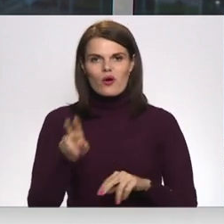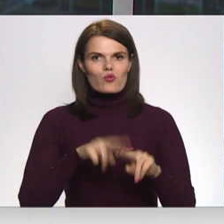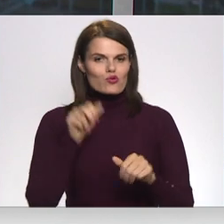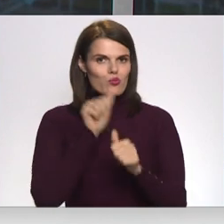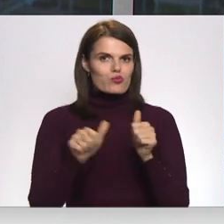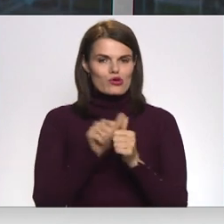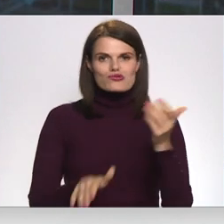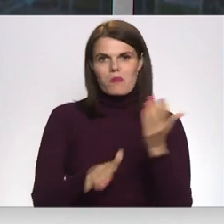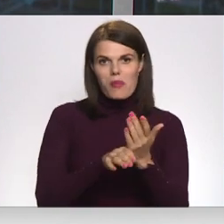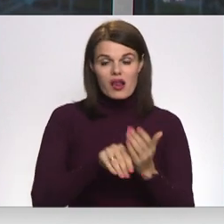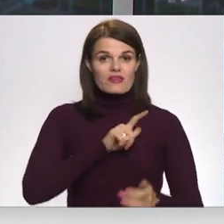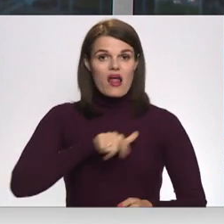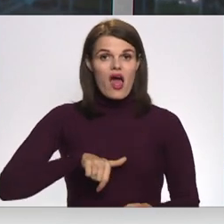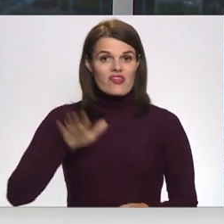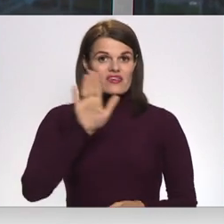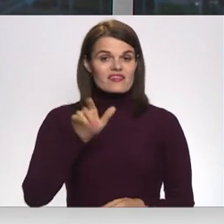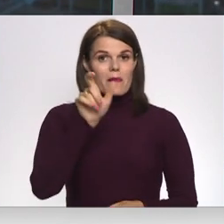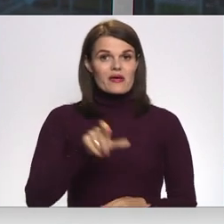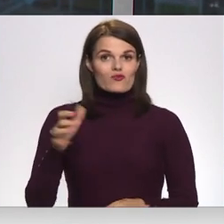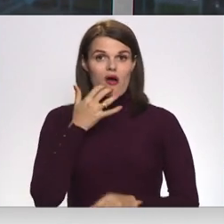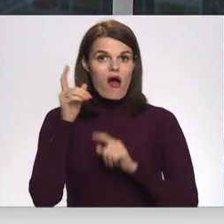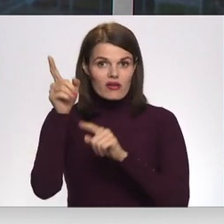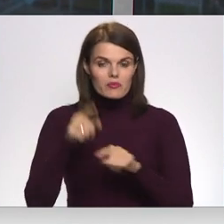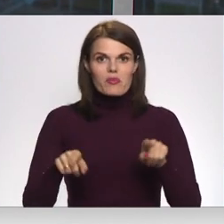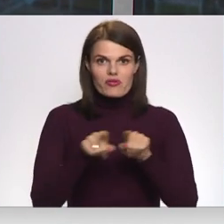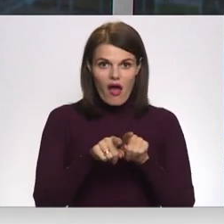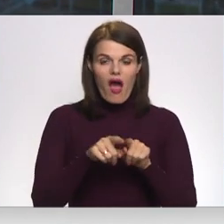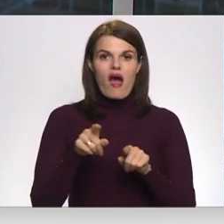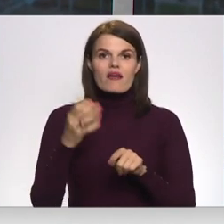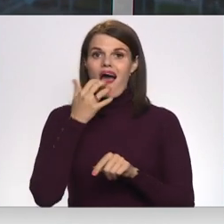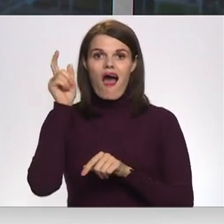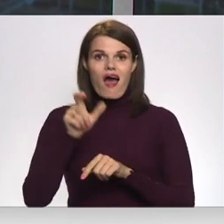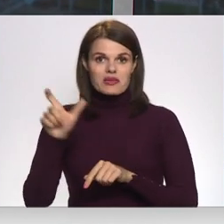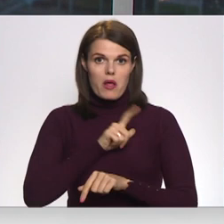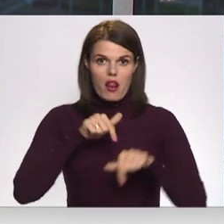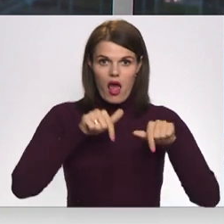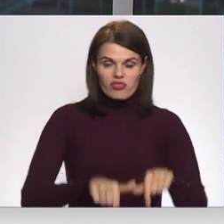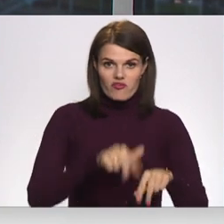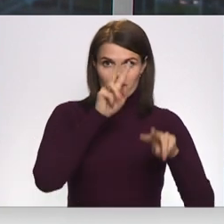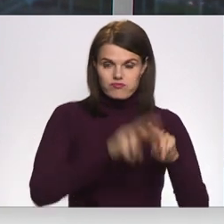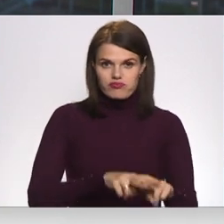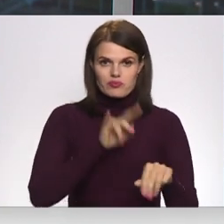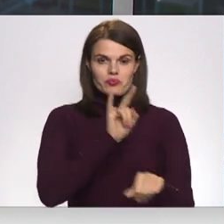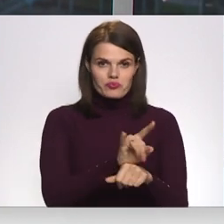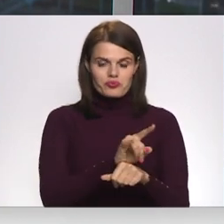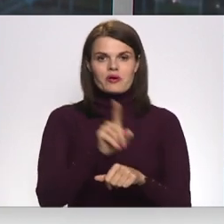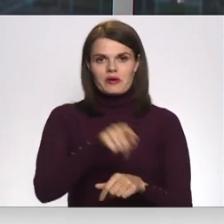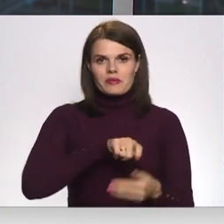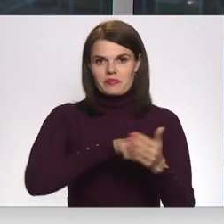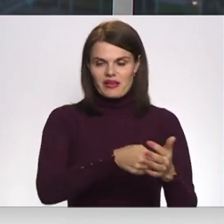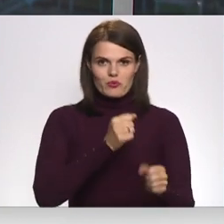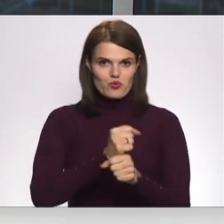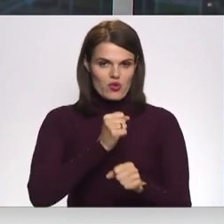nevien apkrāptiem Latvijas pilsoņiem ārzemēs, bet arī sveštautiešiem, kas mūsu valstī piemānīti. Vairāk stāst